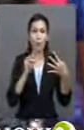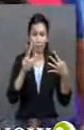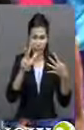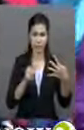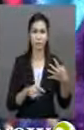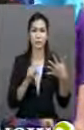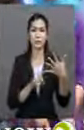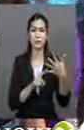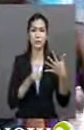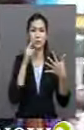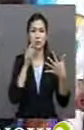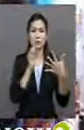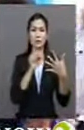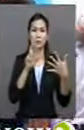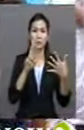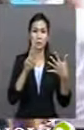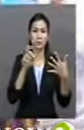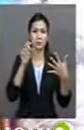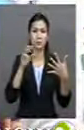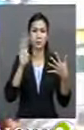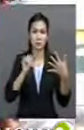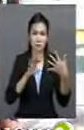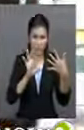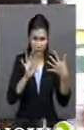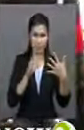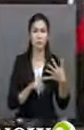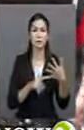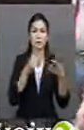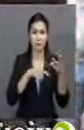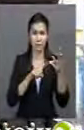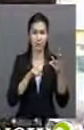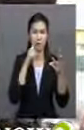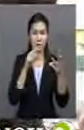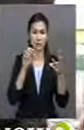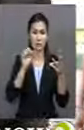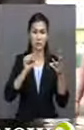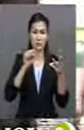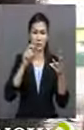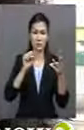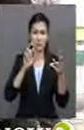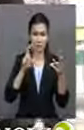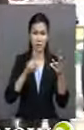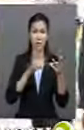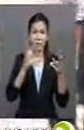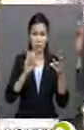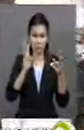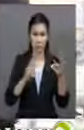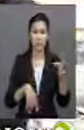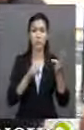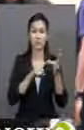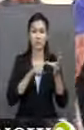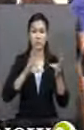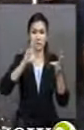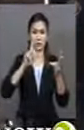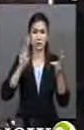ปีนายสรศักดิ์ดิษฐ์ปรีชาอายุ49ปีนายสิริฐานโรจินดาอายุ56ปีนายชิน